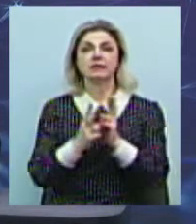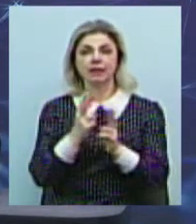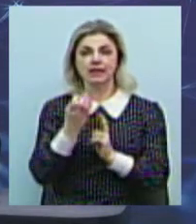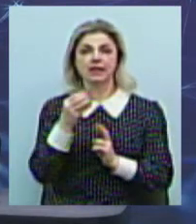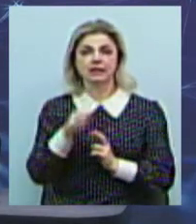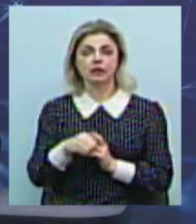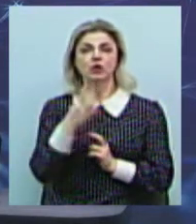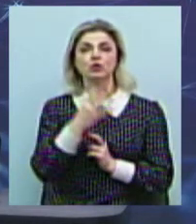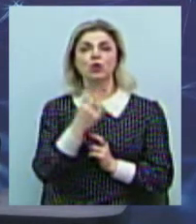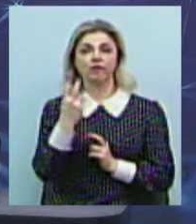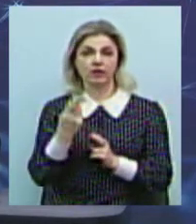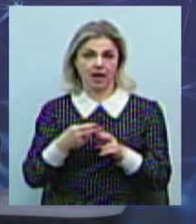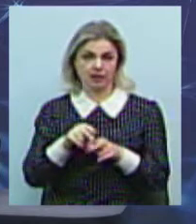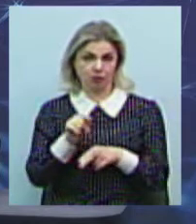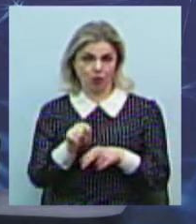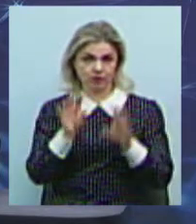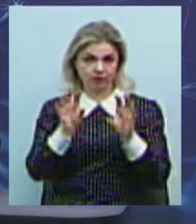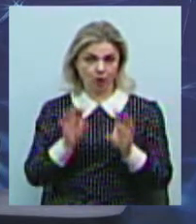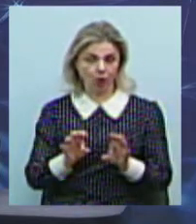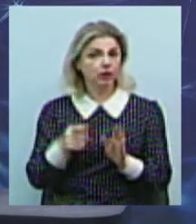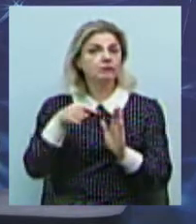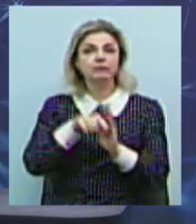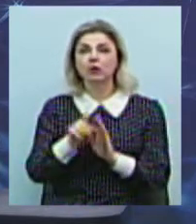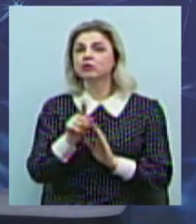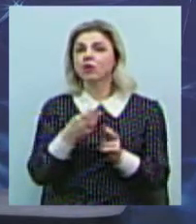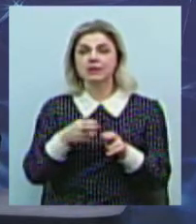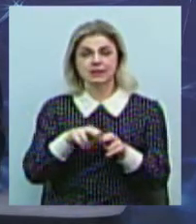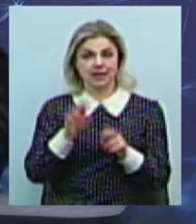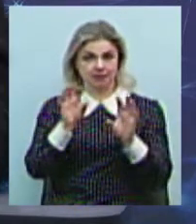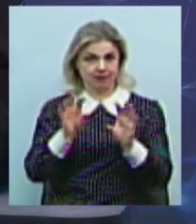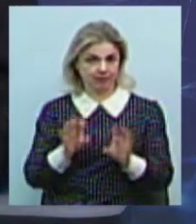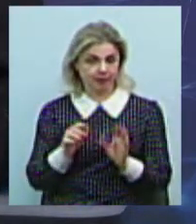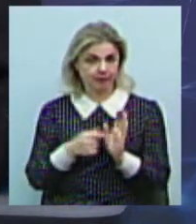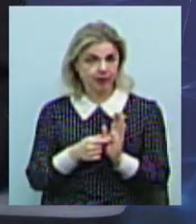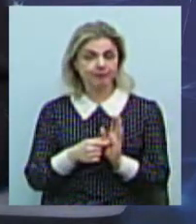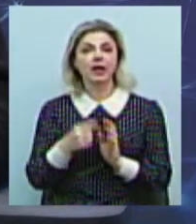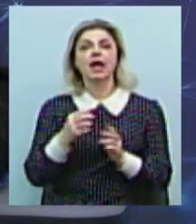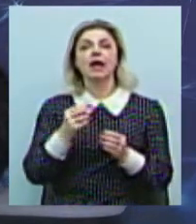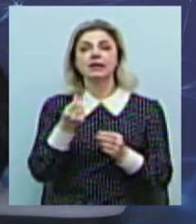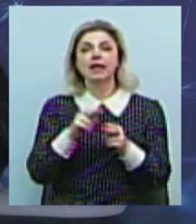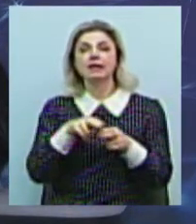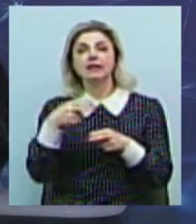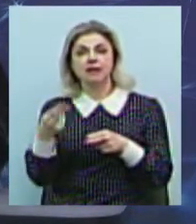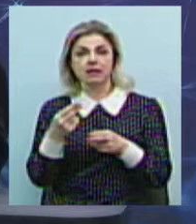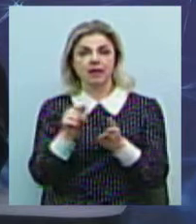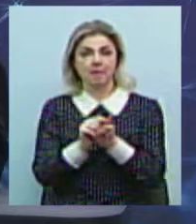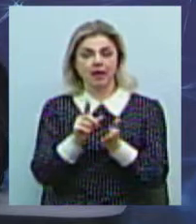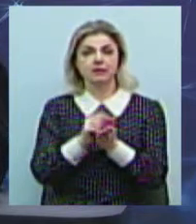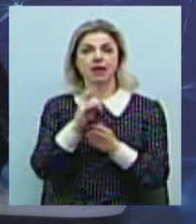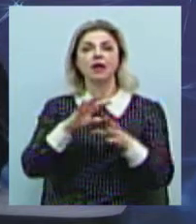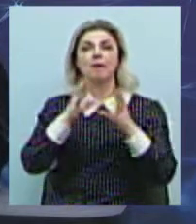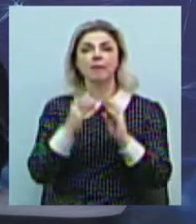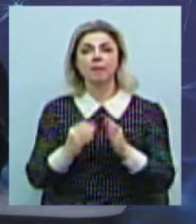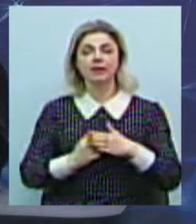цього закону. Що передбачала ця стаття? Стаття передбачала індексації пенсії на загальних підставах,